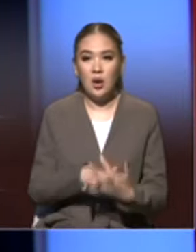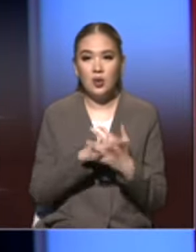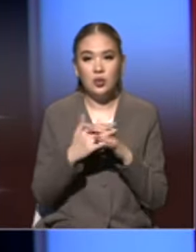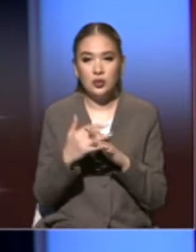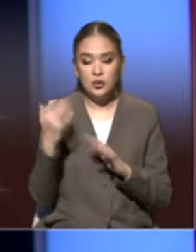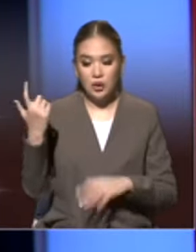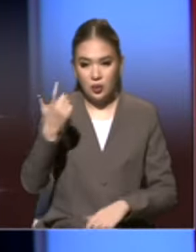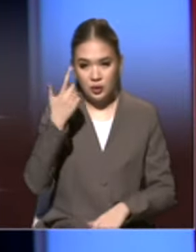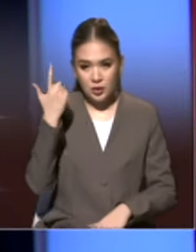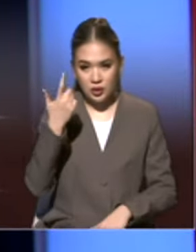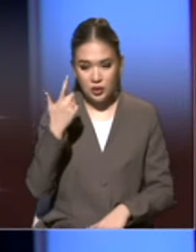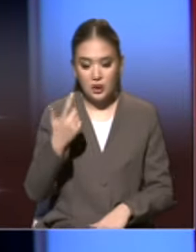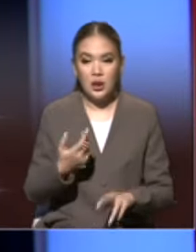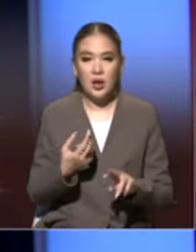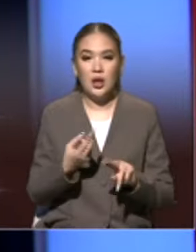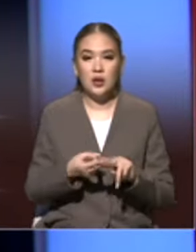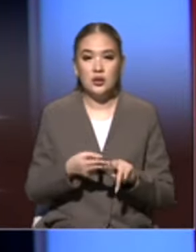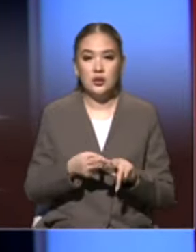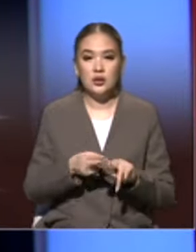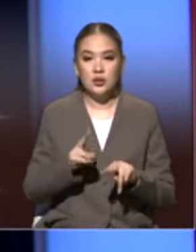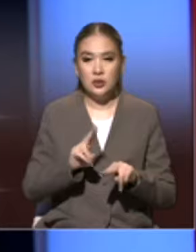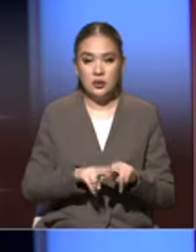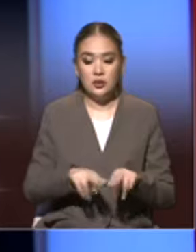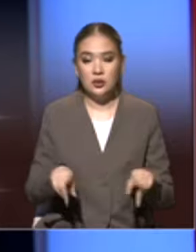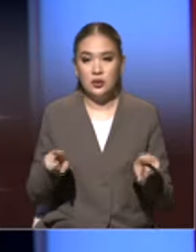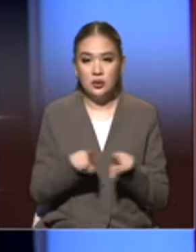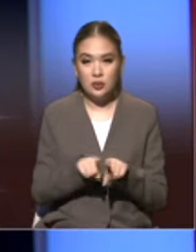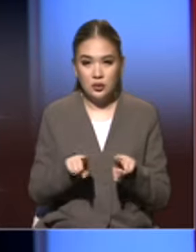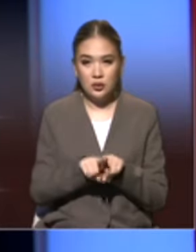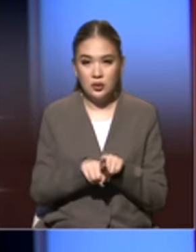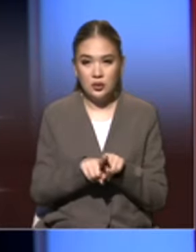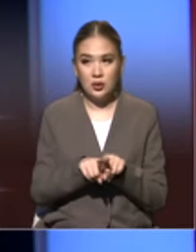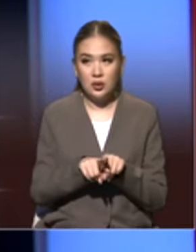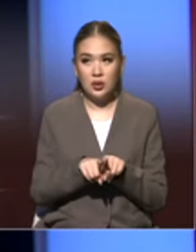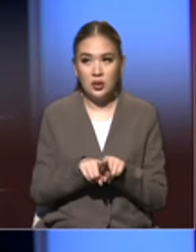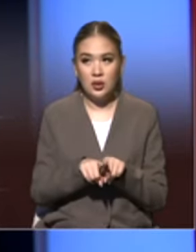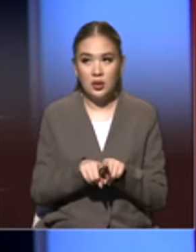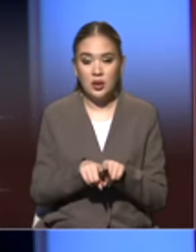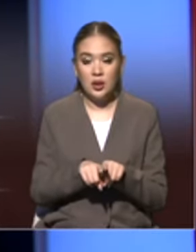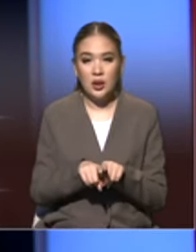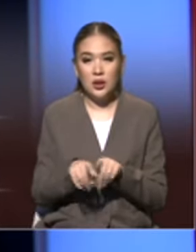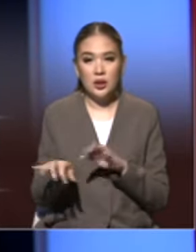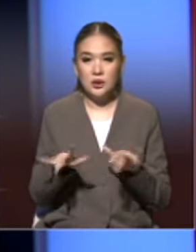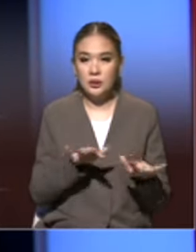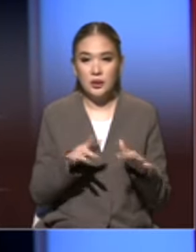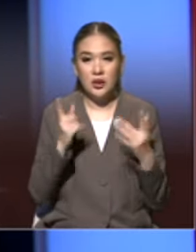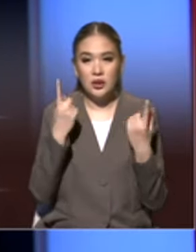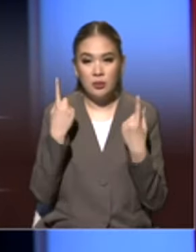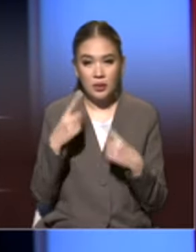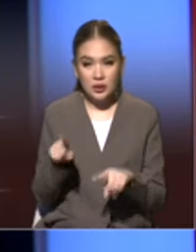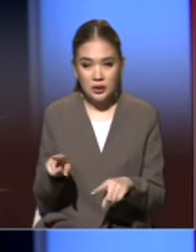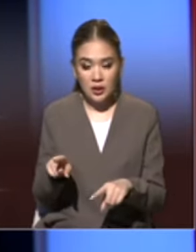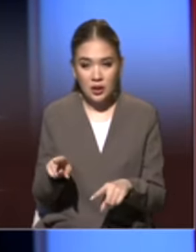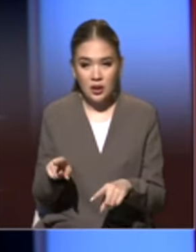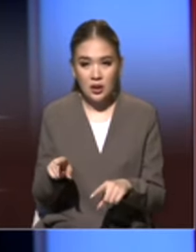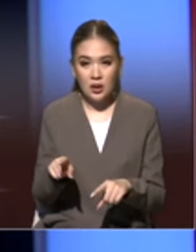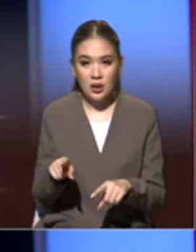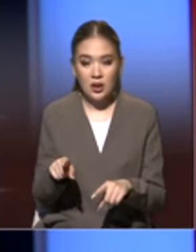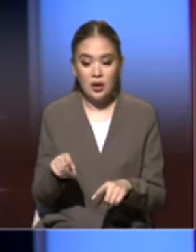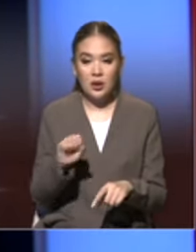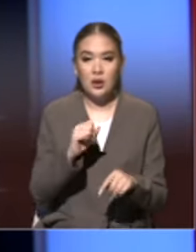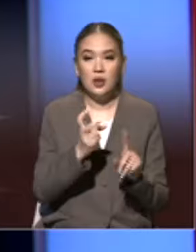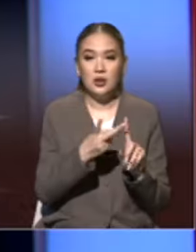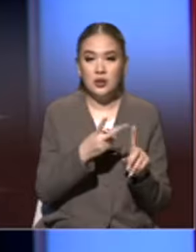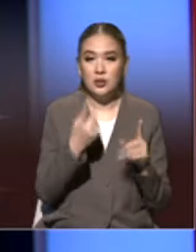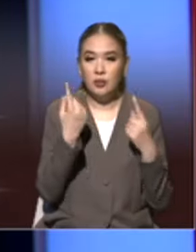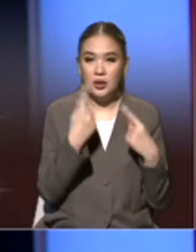алды, сол сияқты мәселелер. Мұнда да солай. Оның негізгі қызметі басқа, бірақ істеп жатқан қызметі оған вообще сәйкес